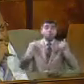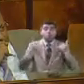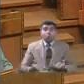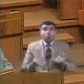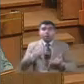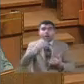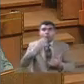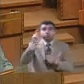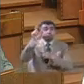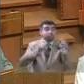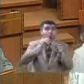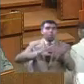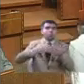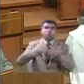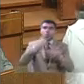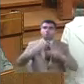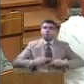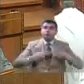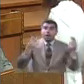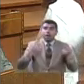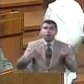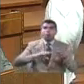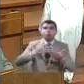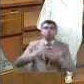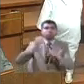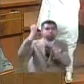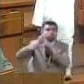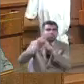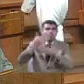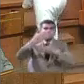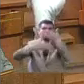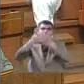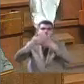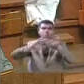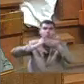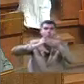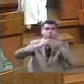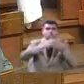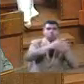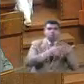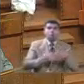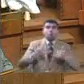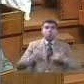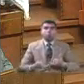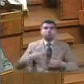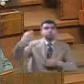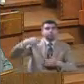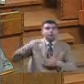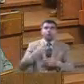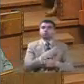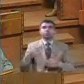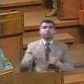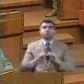والأخوات النواب المحترمين اللي قاموا بأشغال، قاموا بمدارس، قاموا بثانويات، الناس قرات وما تخلصتش إلى يومنا هذا. سيد